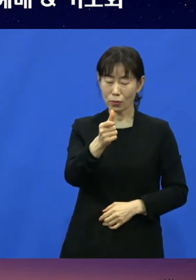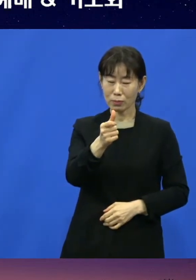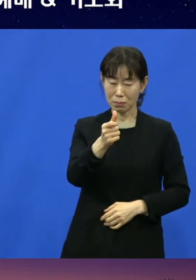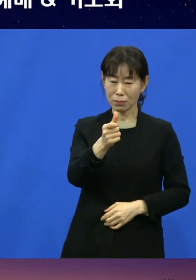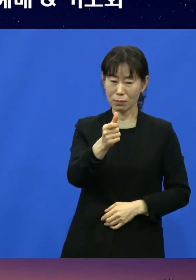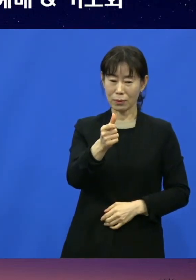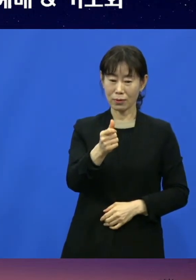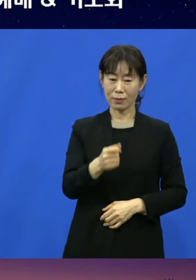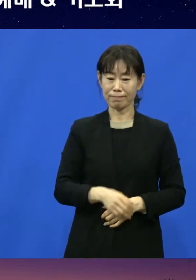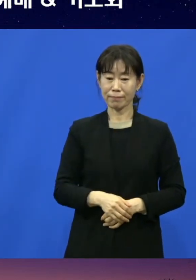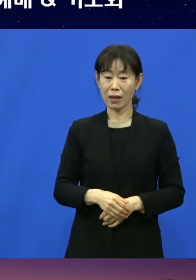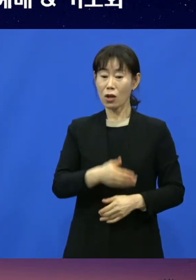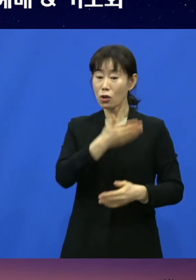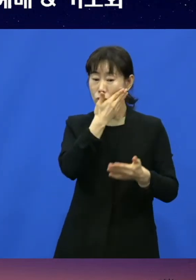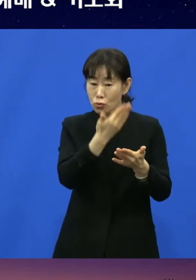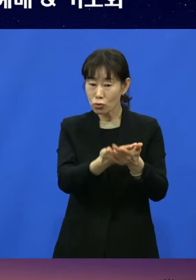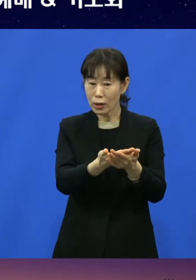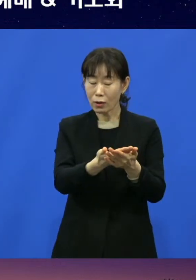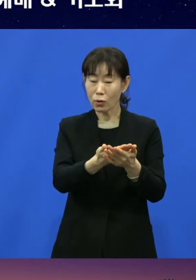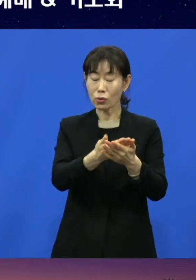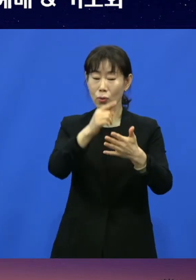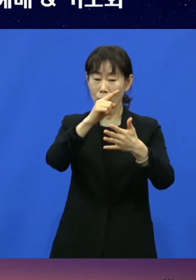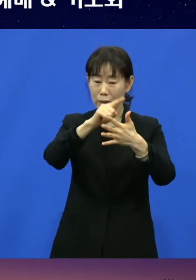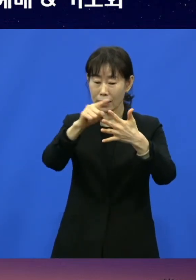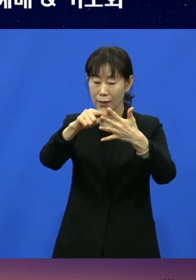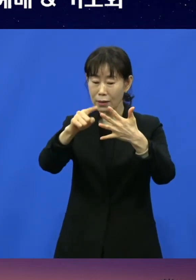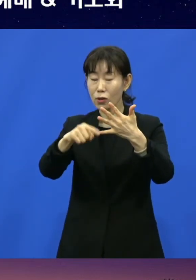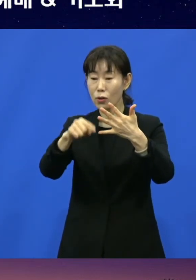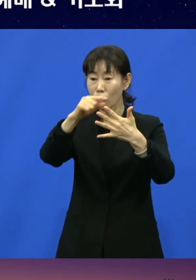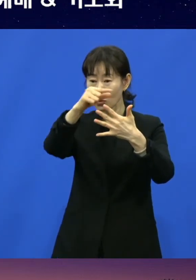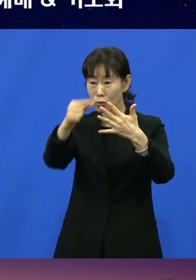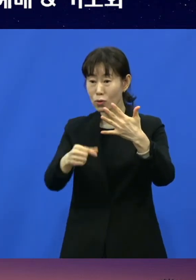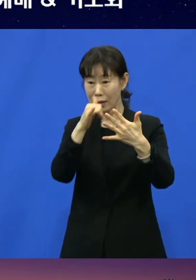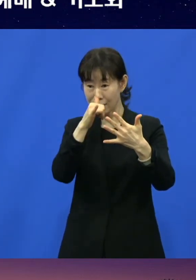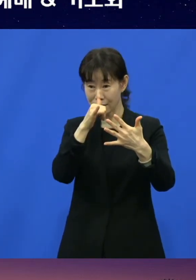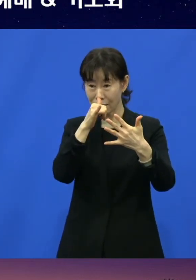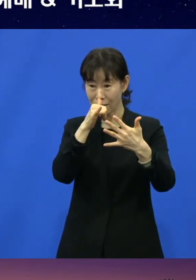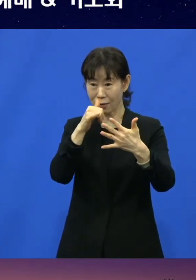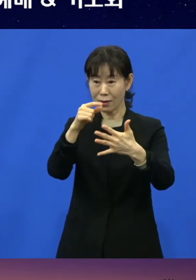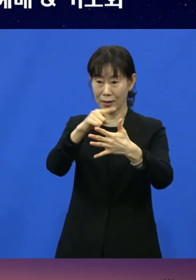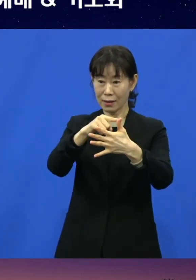여러분, 우리가 예수를 만나기 전에 의지할 만한 것들이 많이 보여요.